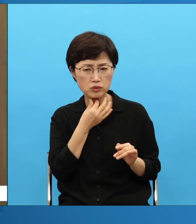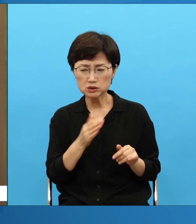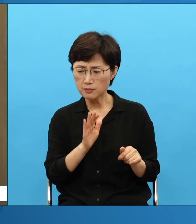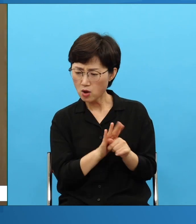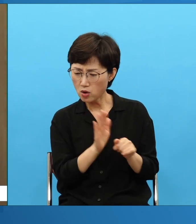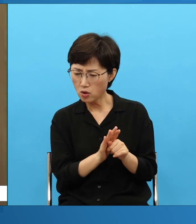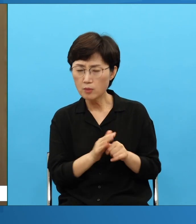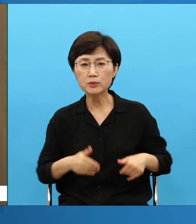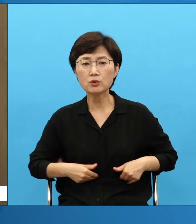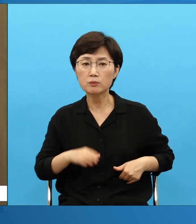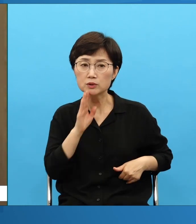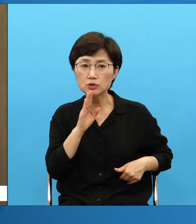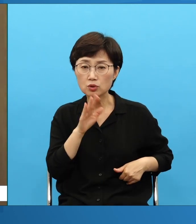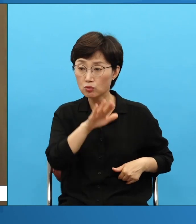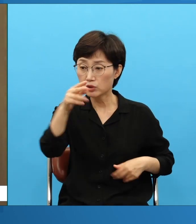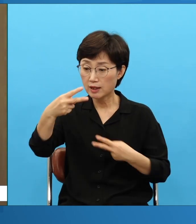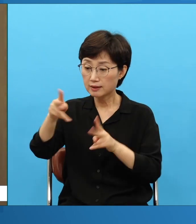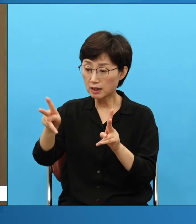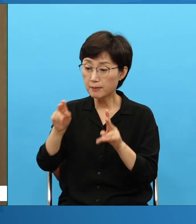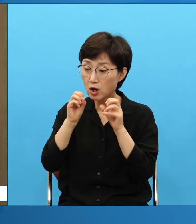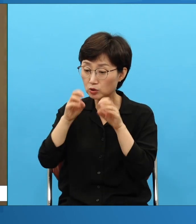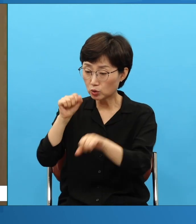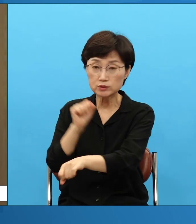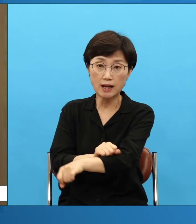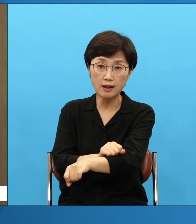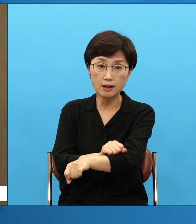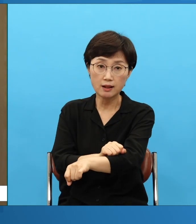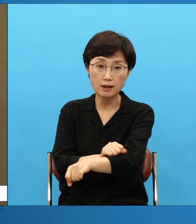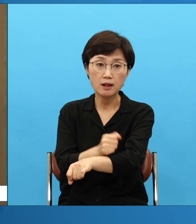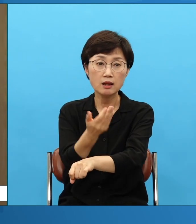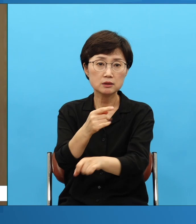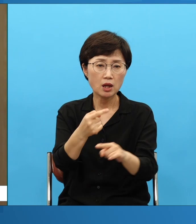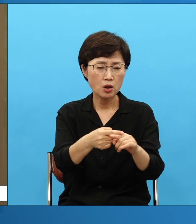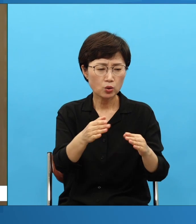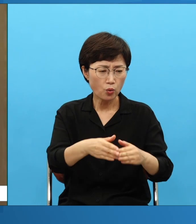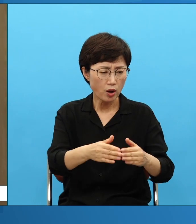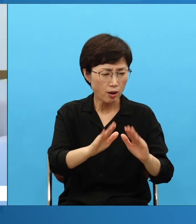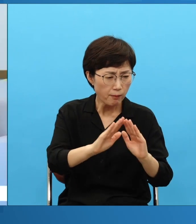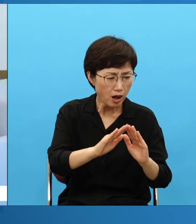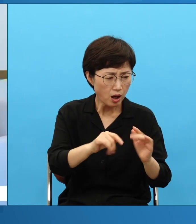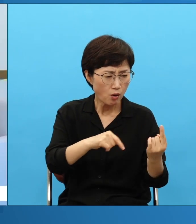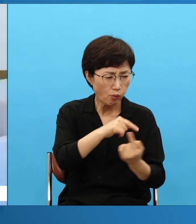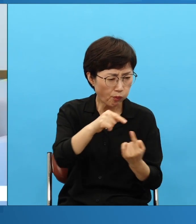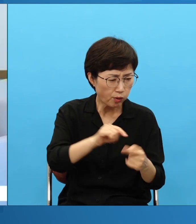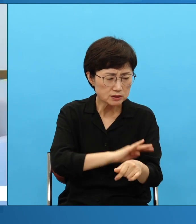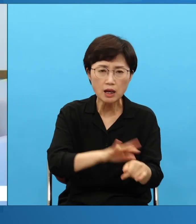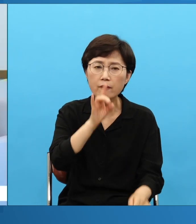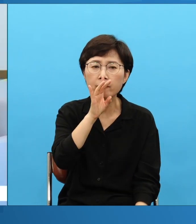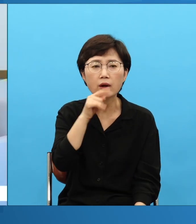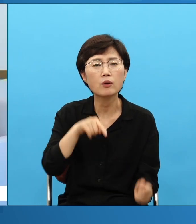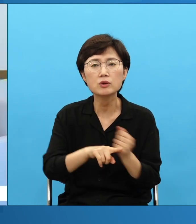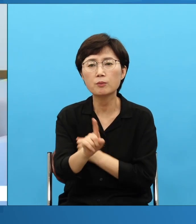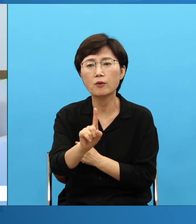잘합니다. 근데 교회 개척에 살리지를 못해요. 왜 그럴까요?